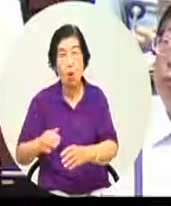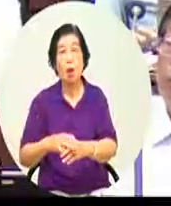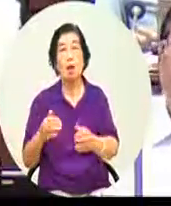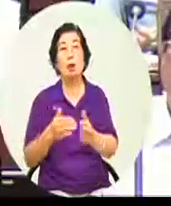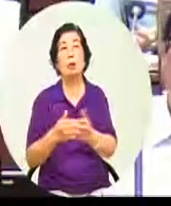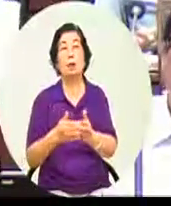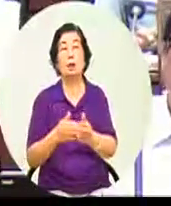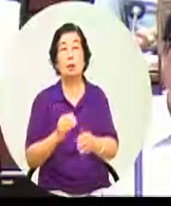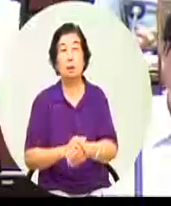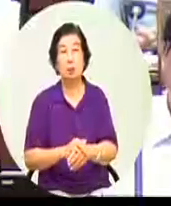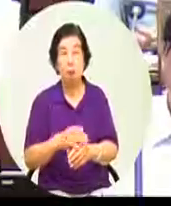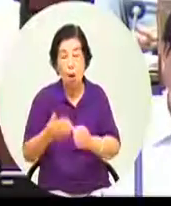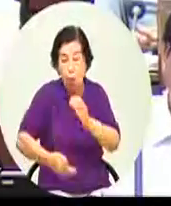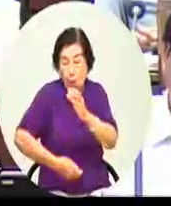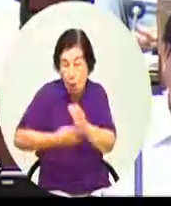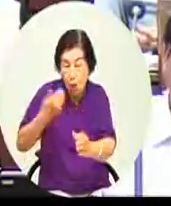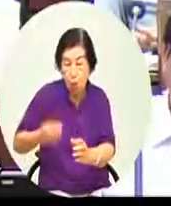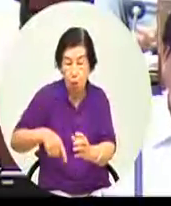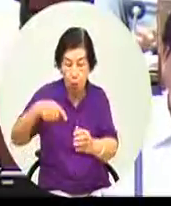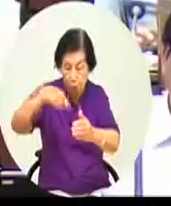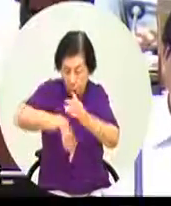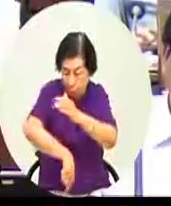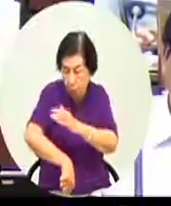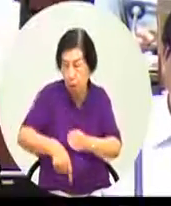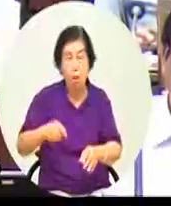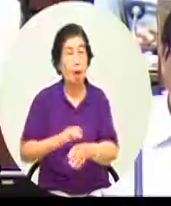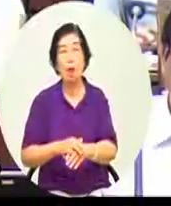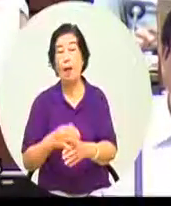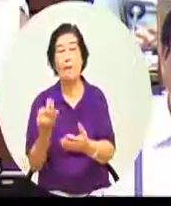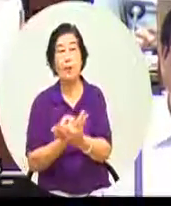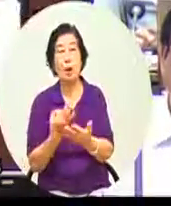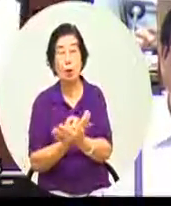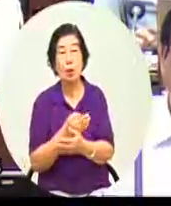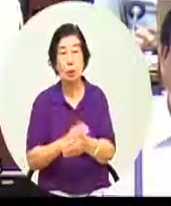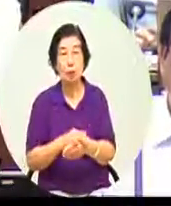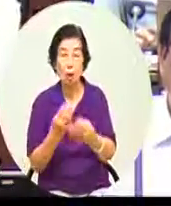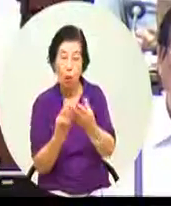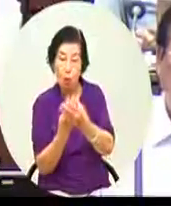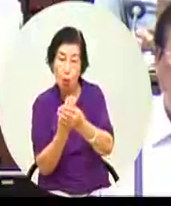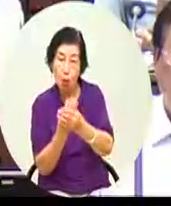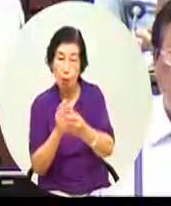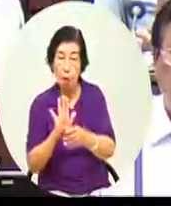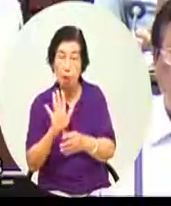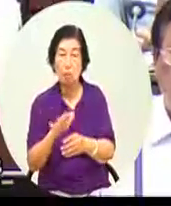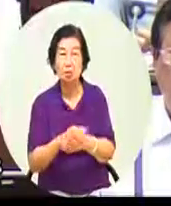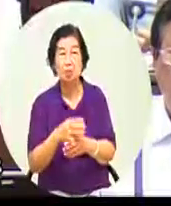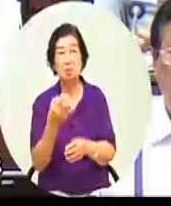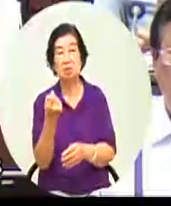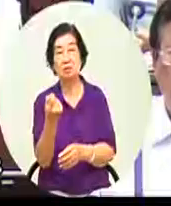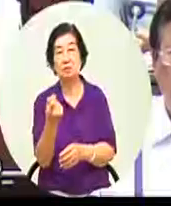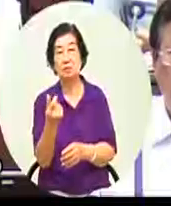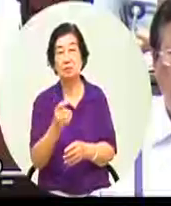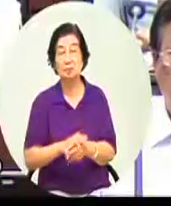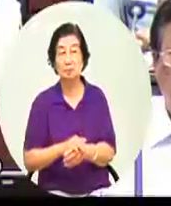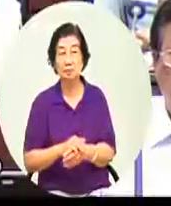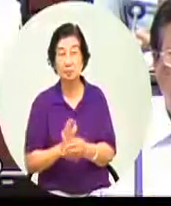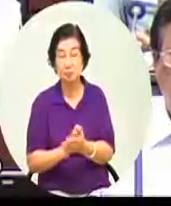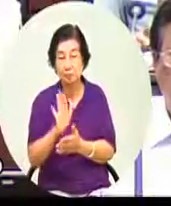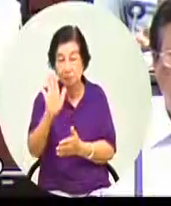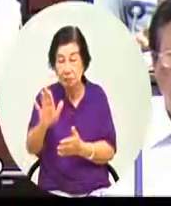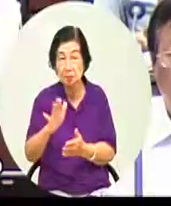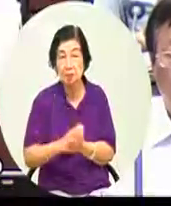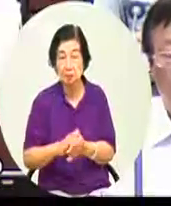为可能是挖的不够深，它的温泉是有的，但是量是不够的。所以后来我跟地方有一挂参详找